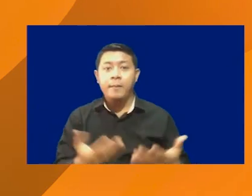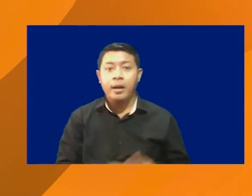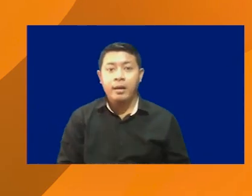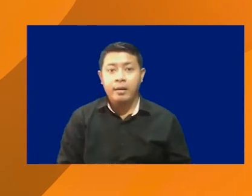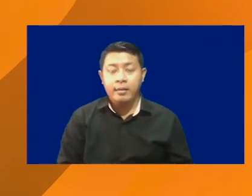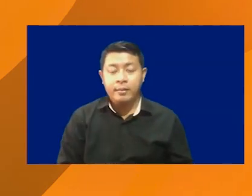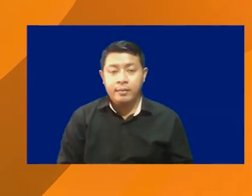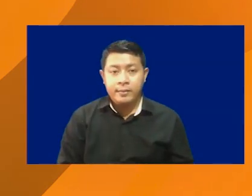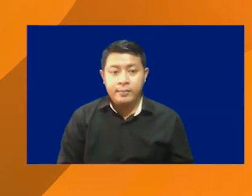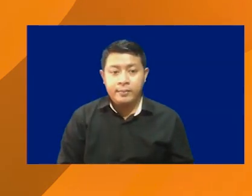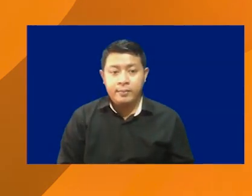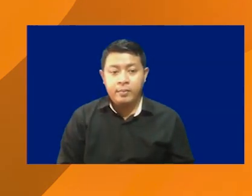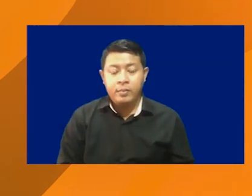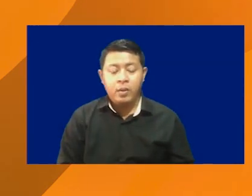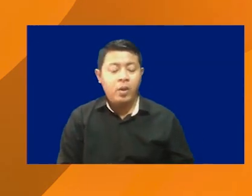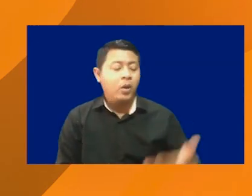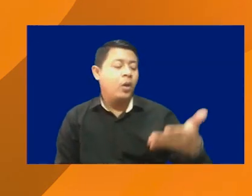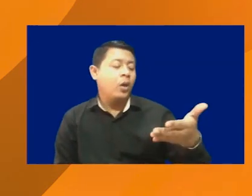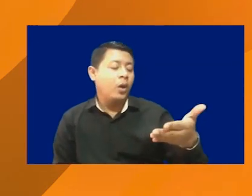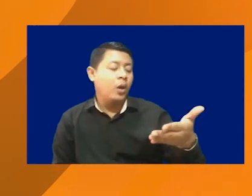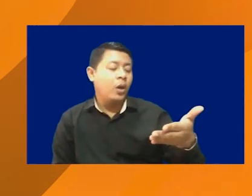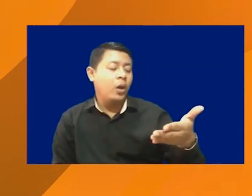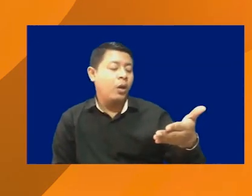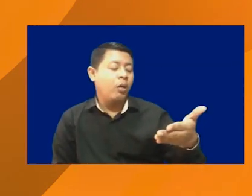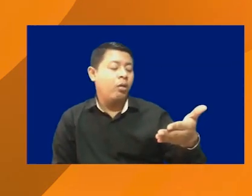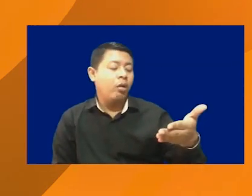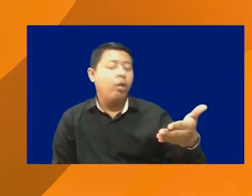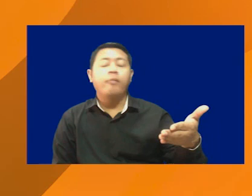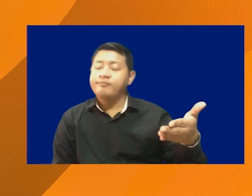dan reaksi dia tuh kayak begini.